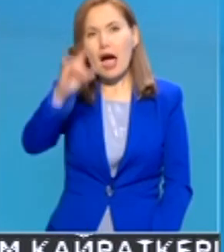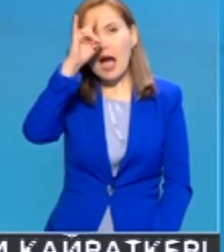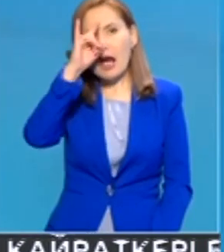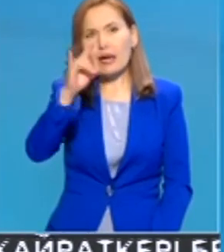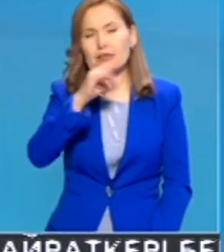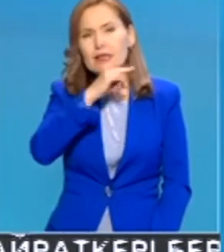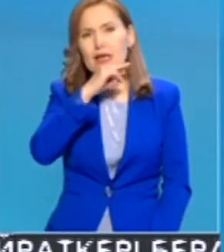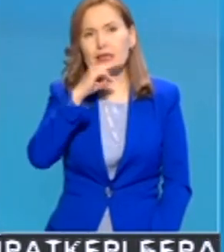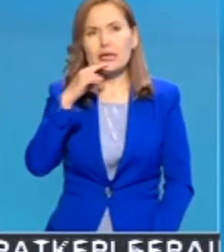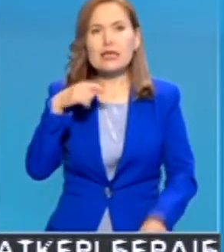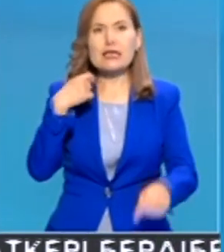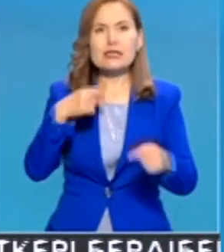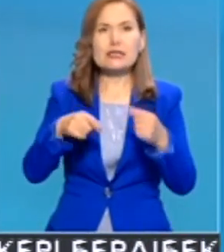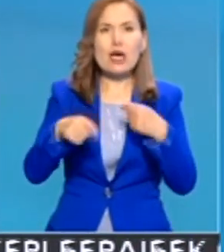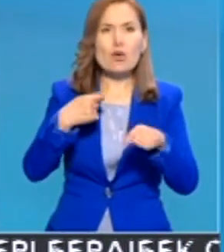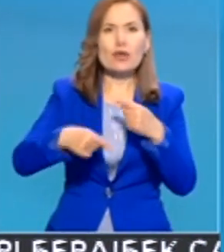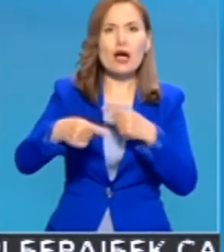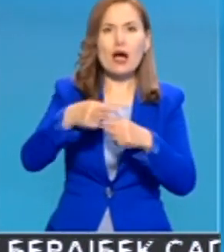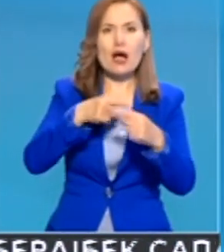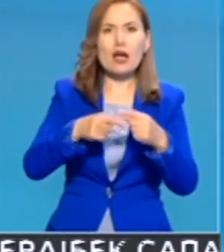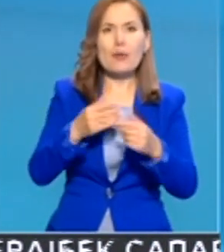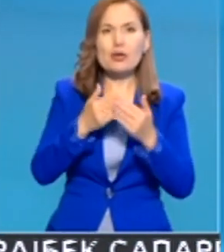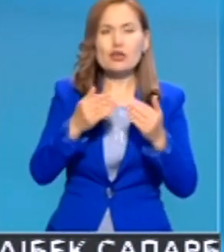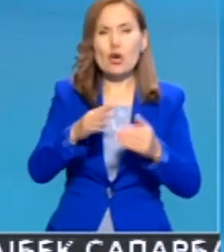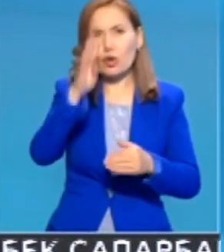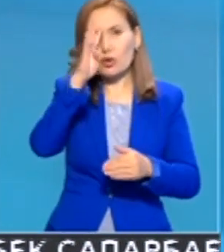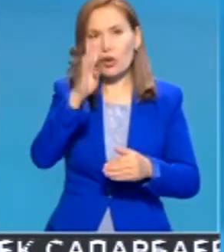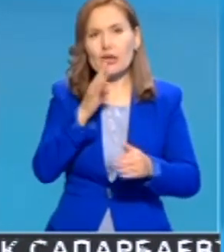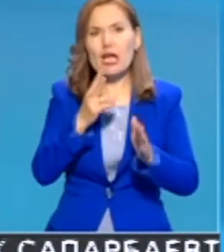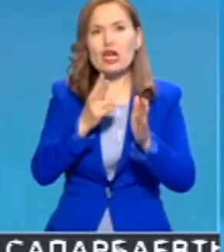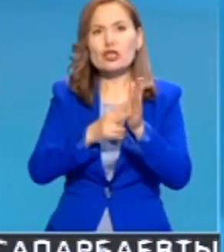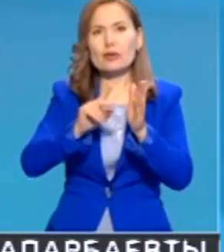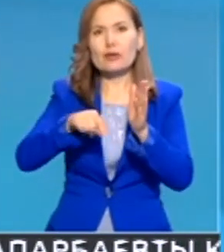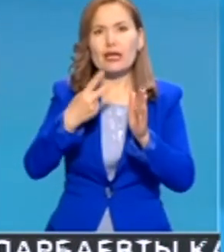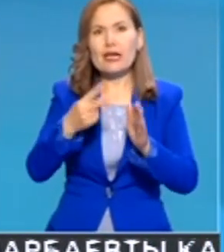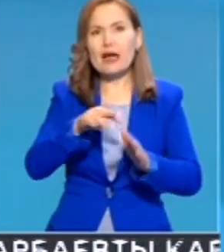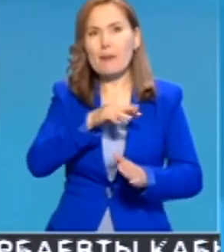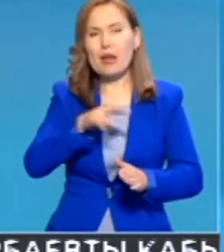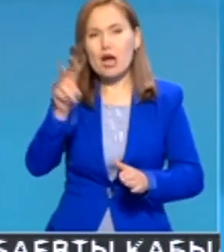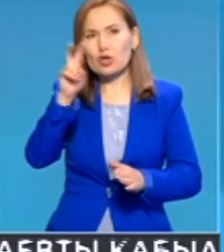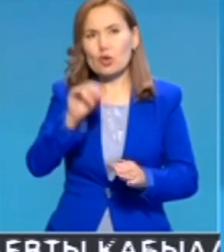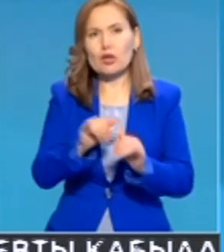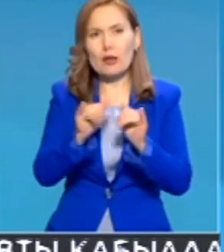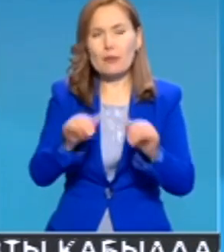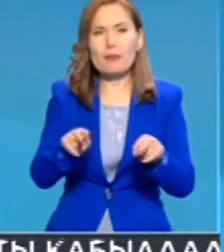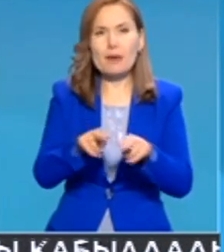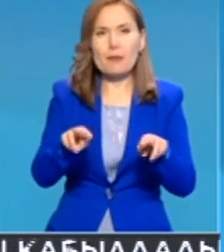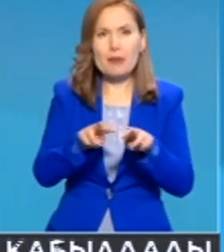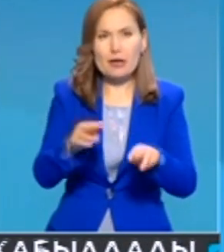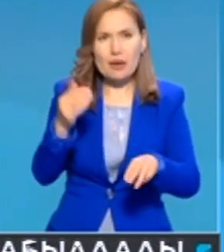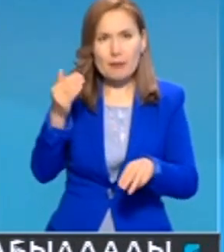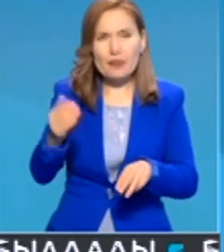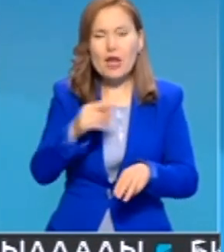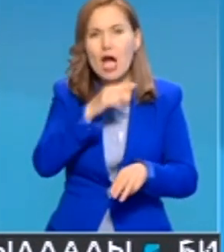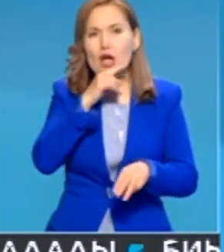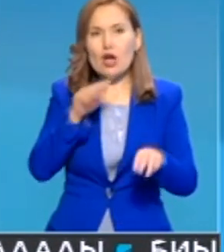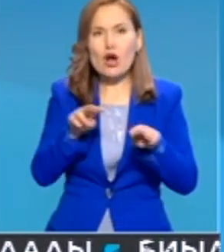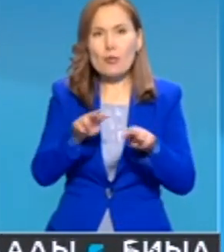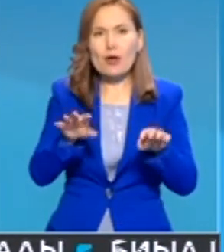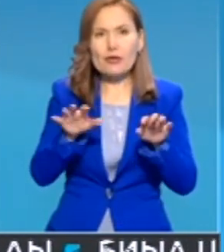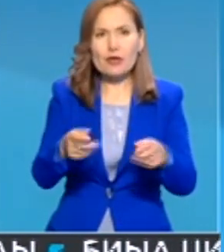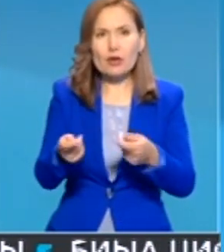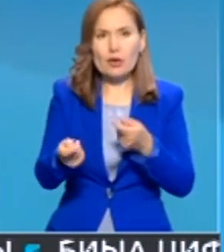Қазақстан мен Ресейдің сауда айналымы соңғы 4 айда 7,2 миллиард долларға жетті. Бұл туралы премьер-министр Әлихан Смайылов пен Ресей үкіметінің